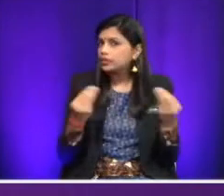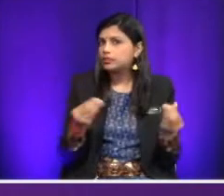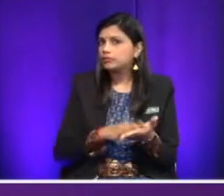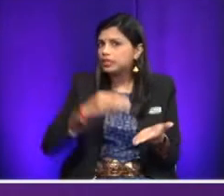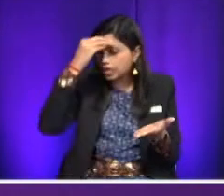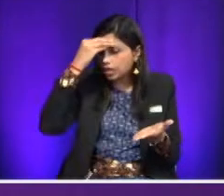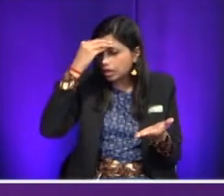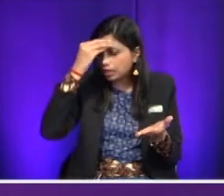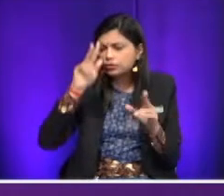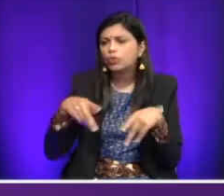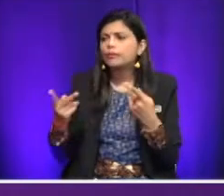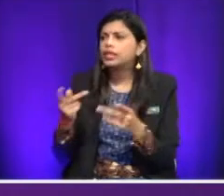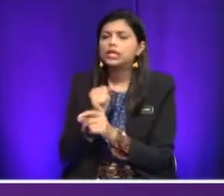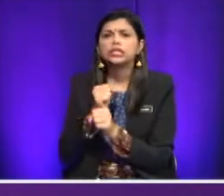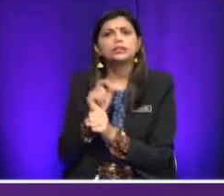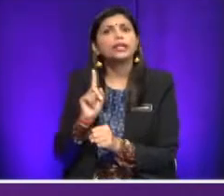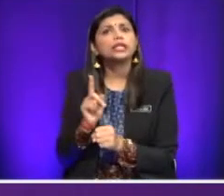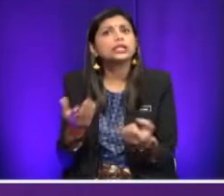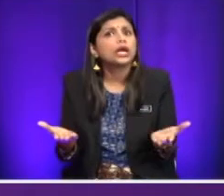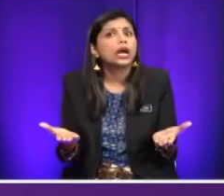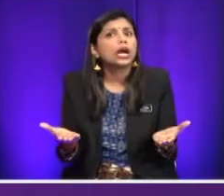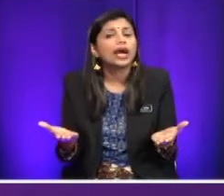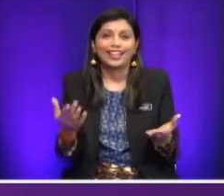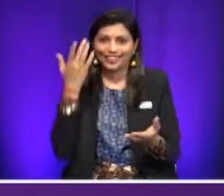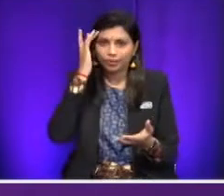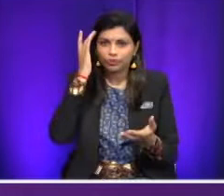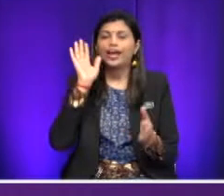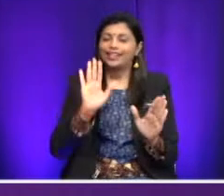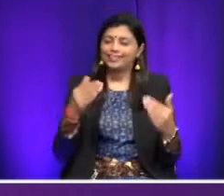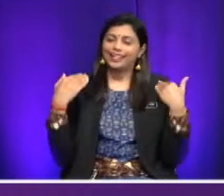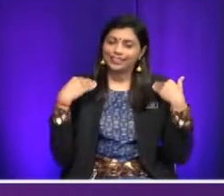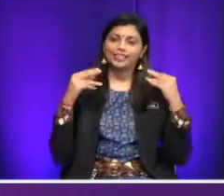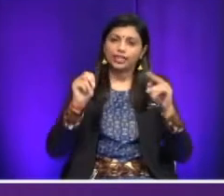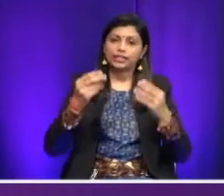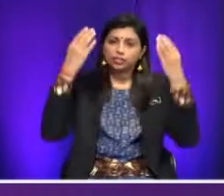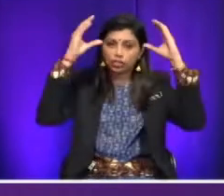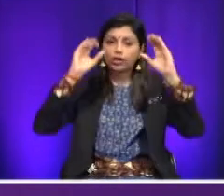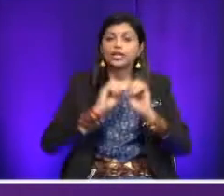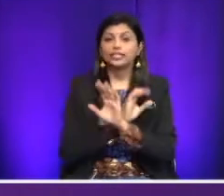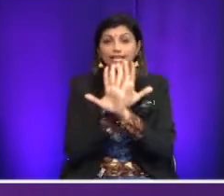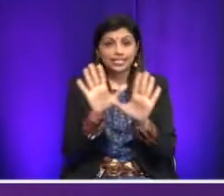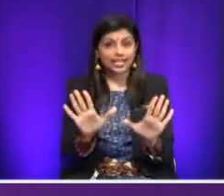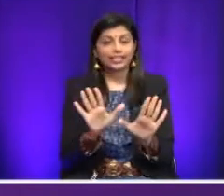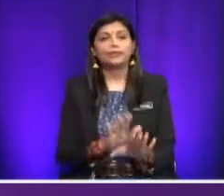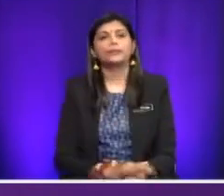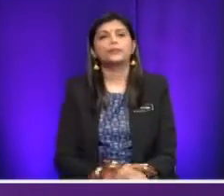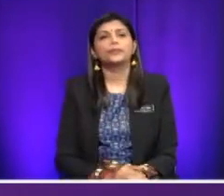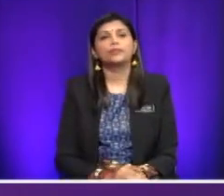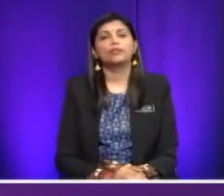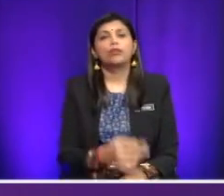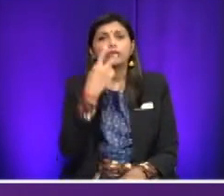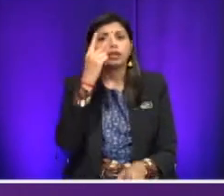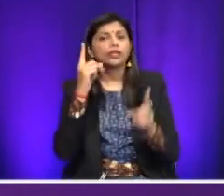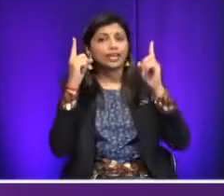tahu kemana hal-hal 7mate lepas mengajari mereka bentuknya sini oke satu ilah disini adalah menawarkan